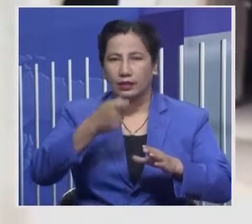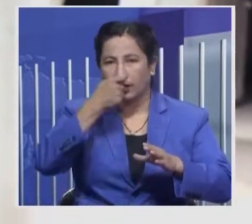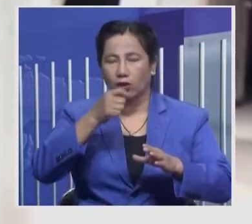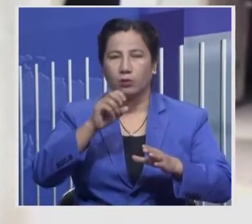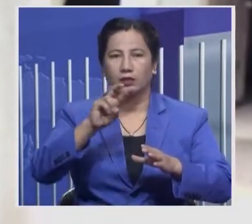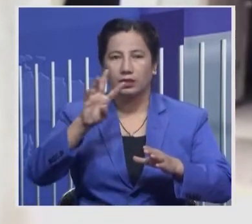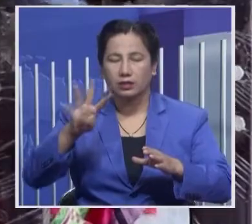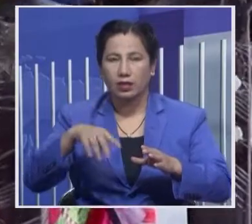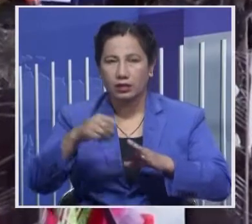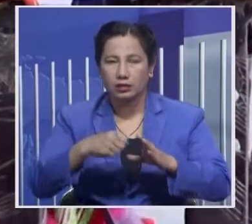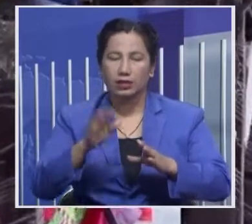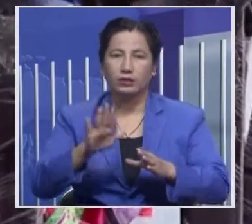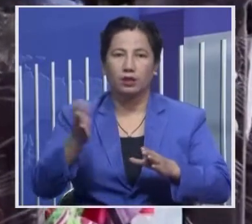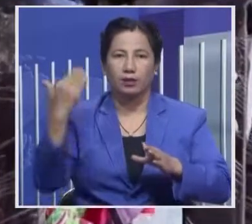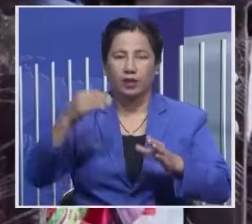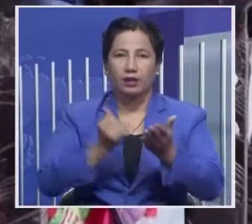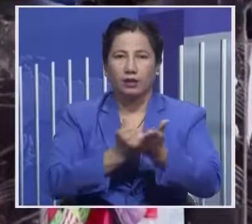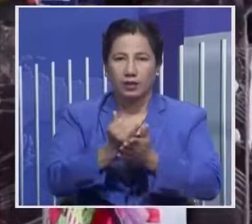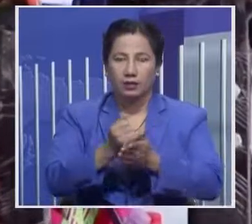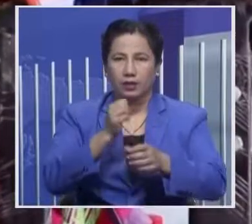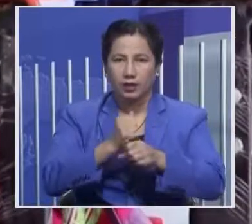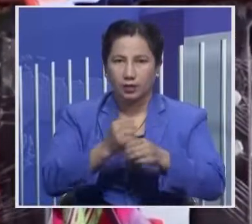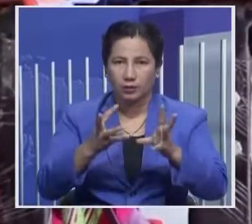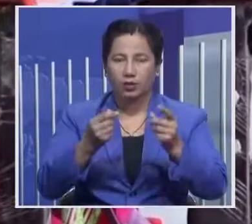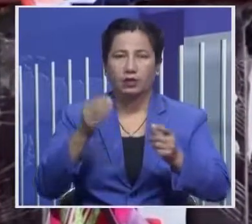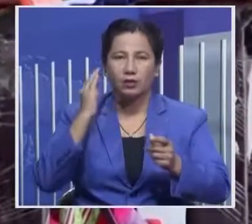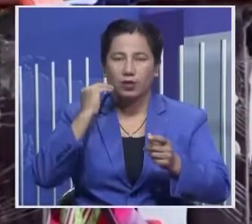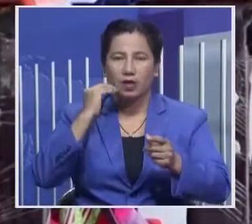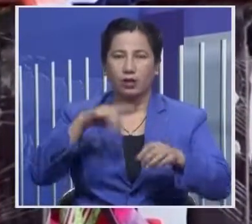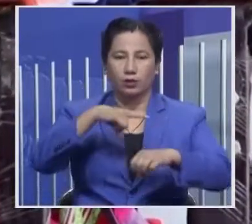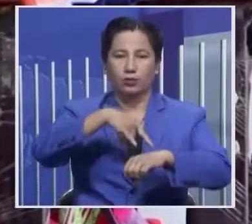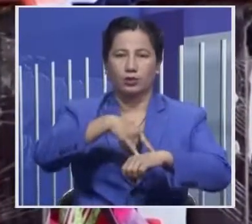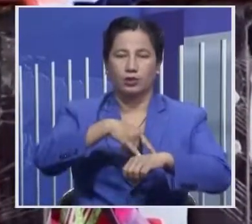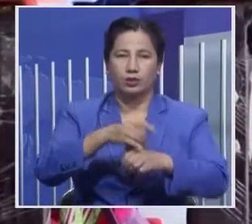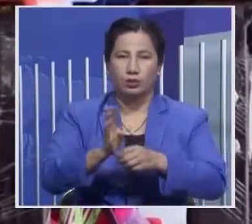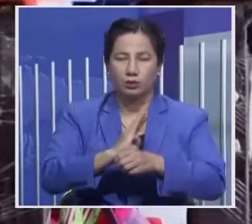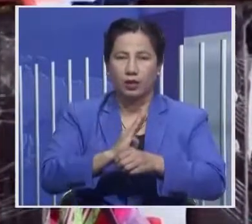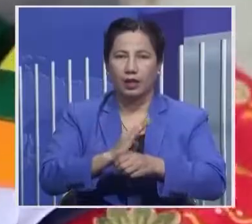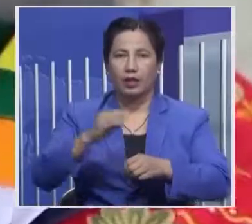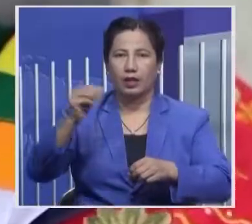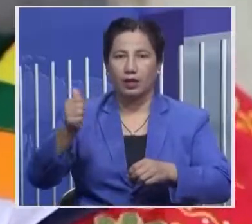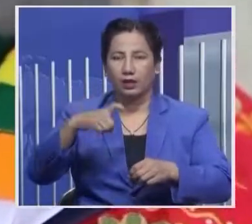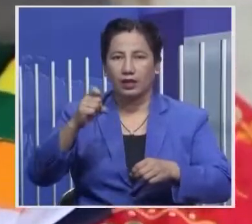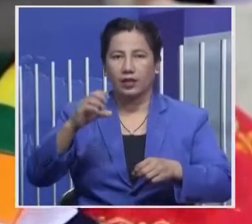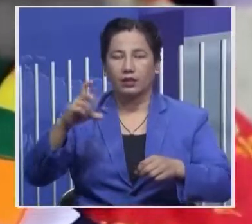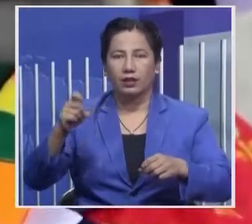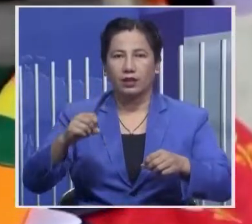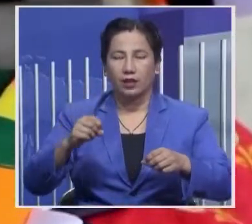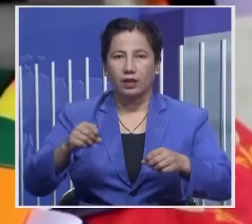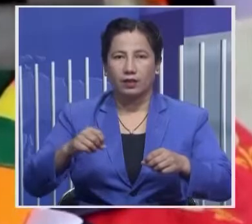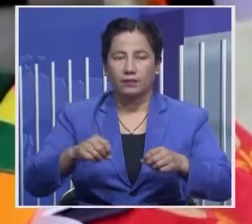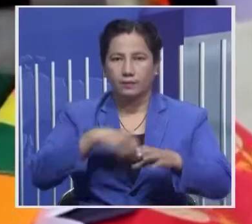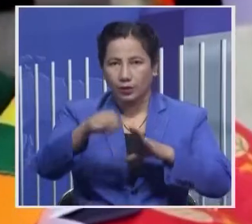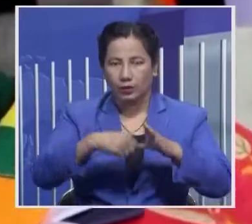चार मन सीत है। पहिले खेतीपातीको काम सकेर महिलाहरू फुर्सदका बेला अगिया, घघरिया, उनिया लगायतका